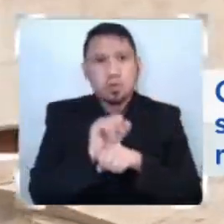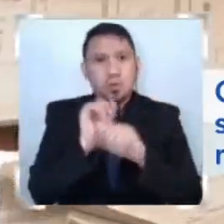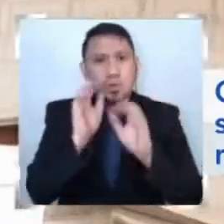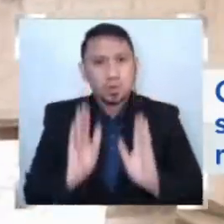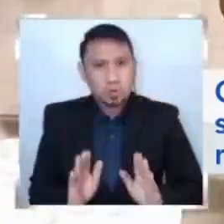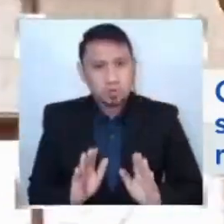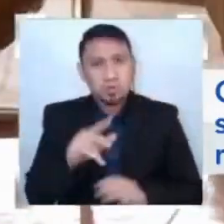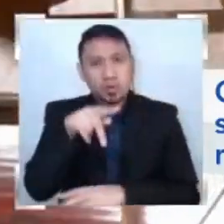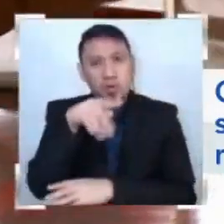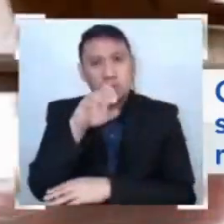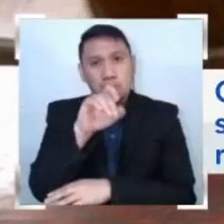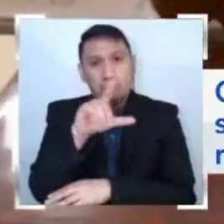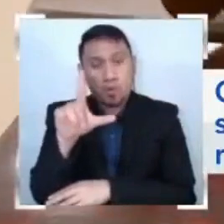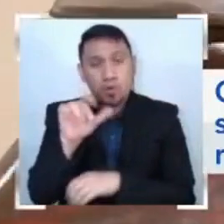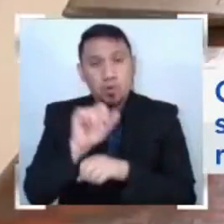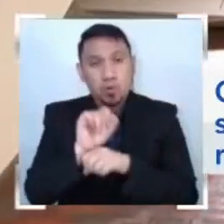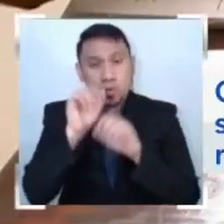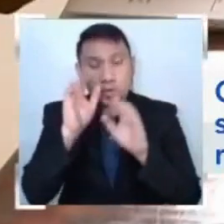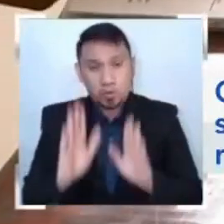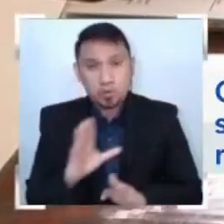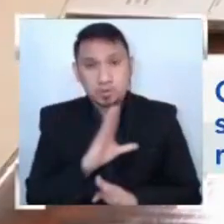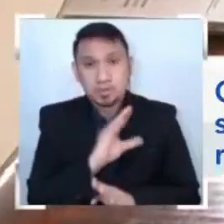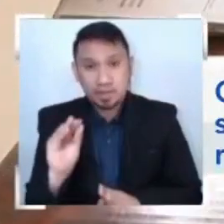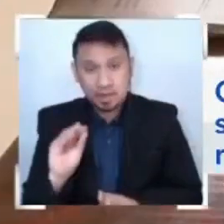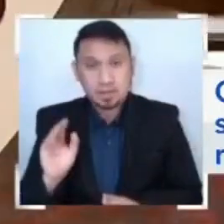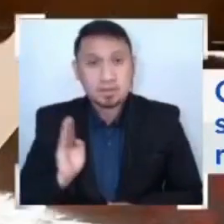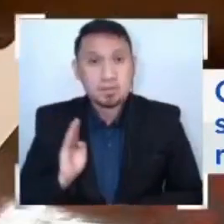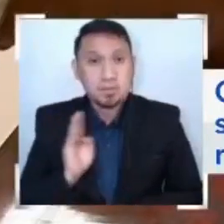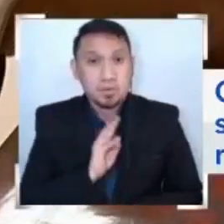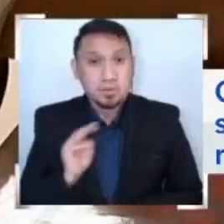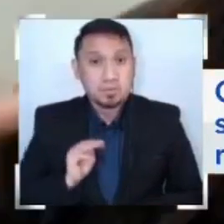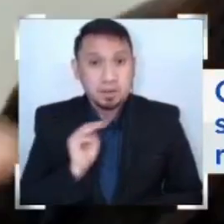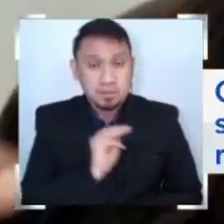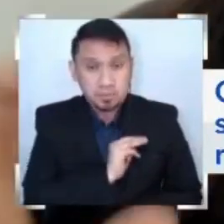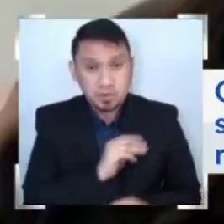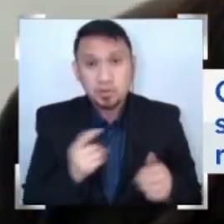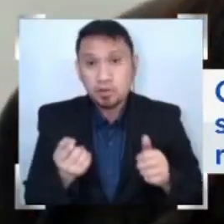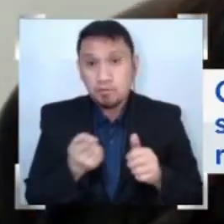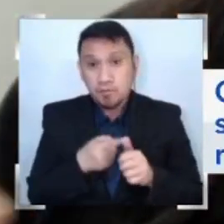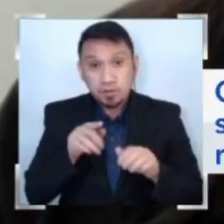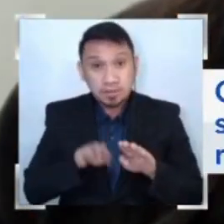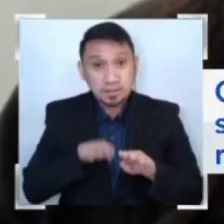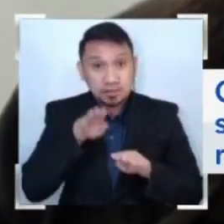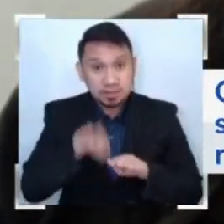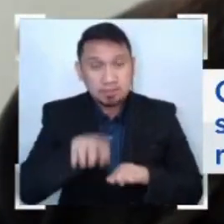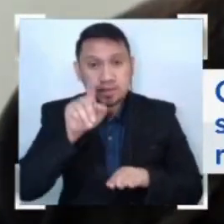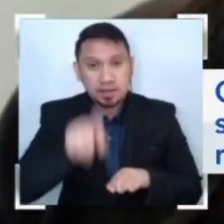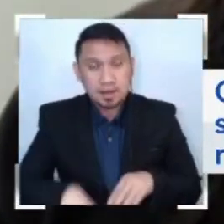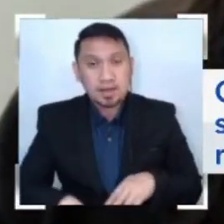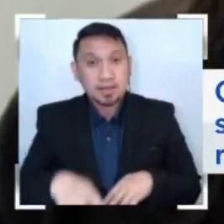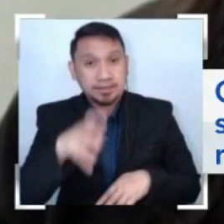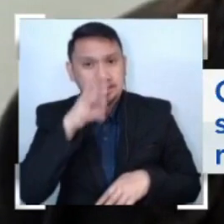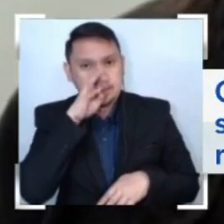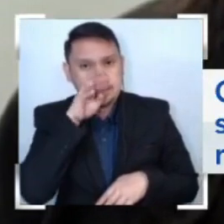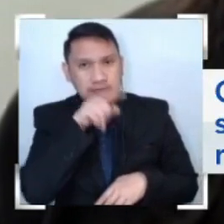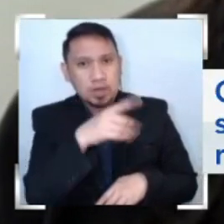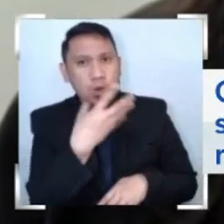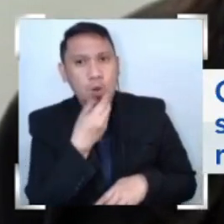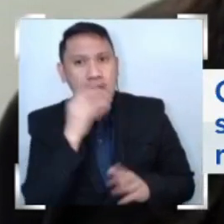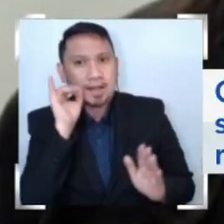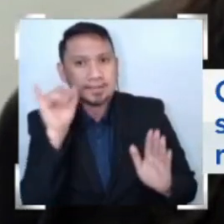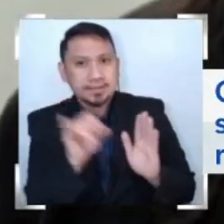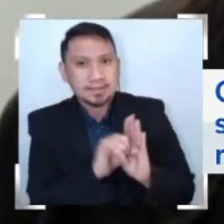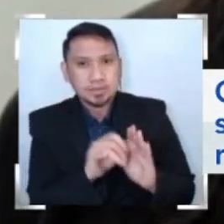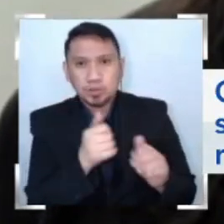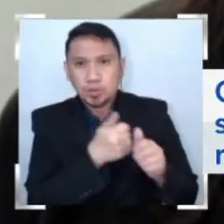mga electoral board members, sa unang hakbang pa lang na yan ay maging stricto na para maiwasan nga yung mga pangyayari na